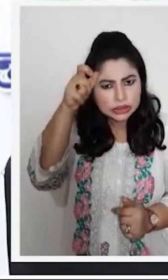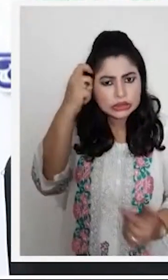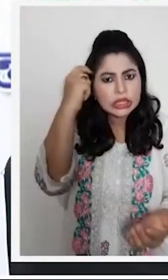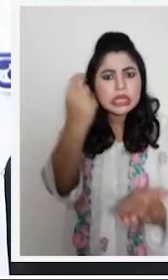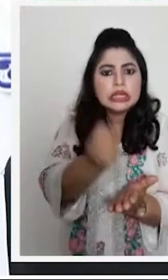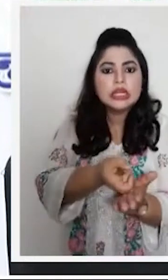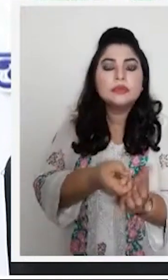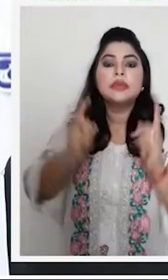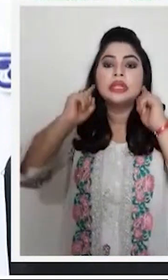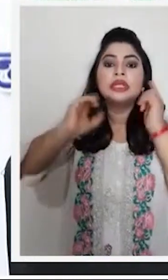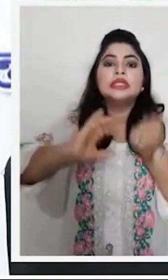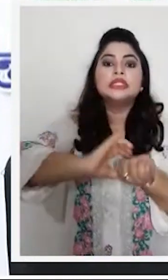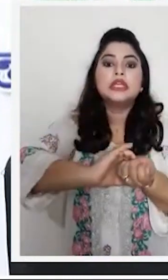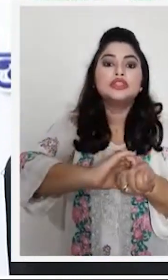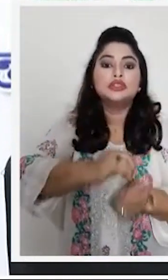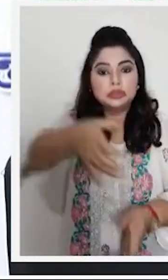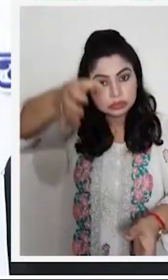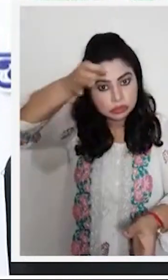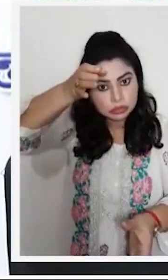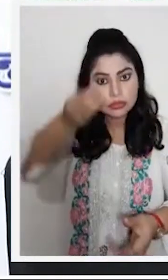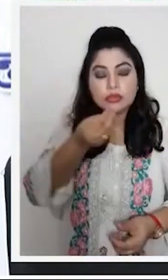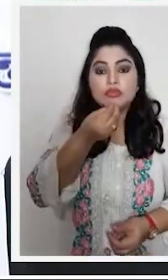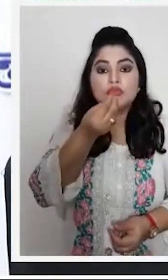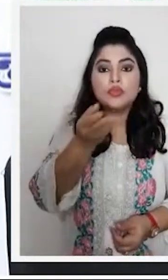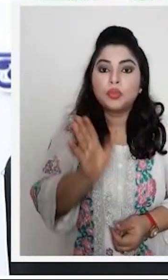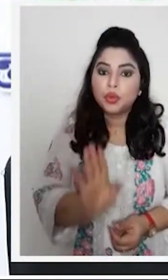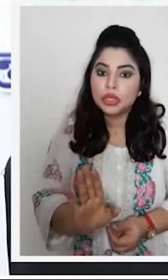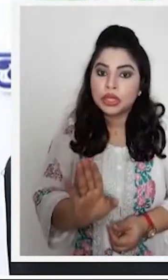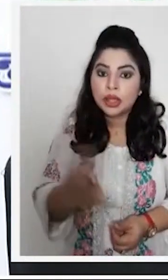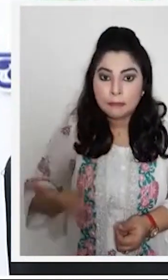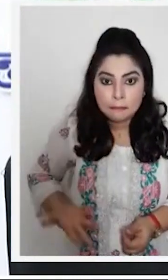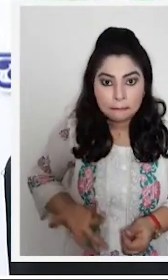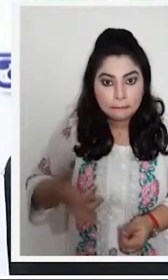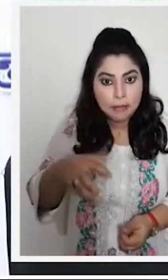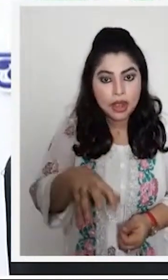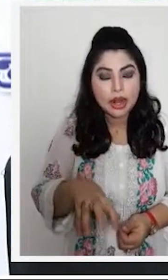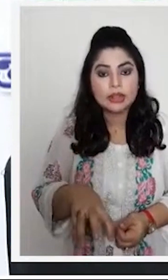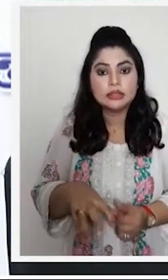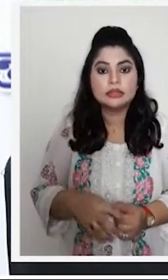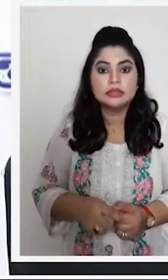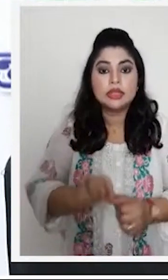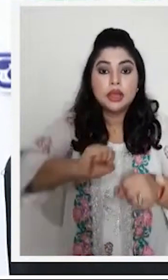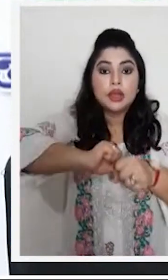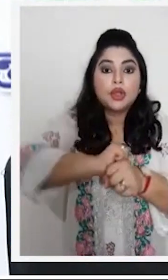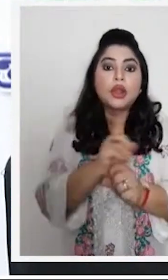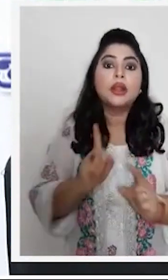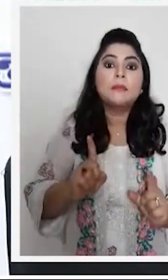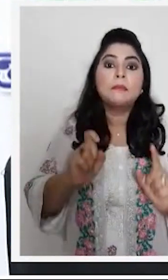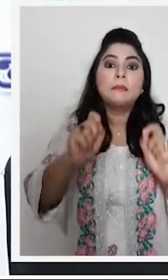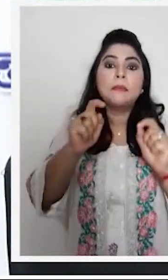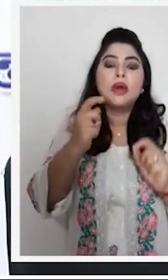অভিজ্ঞতা এবং বাংলাদেশের পরিস্থিতি বিশ্লেষণ করে জনস্বাস্থ্য বিশেষজ্ঞগণ বলছেন,